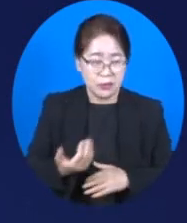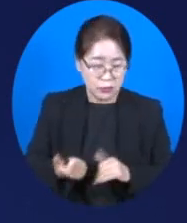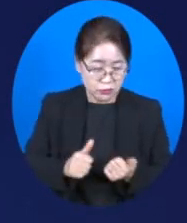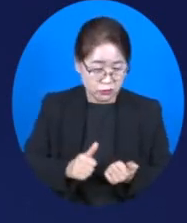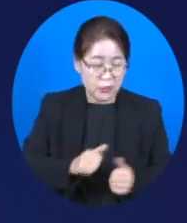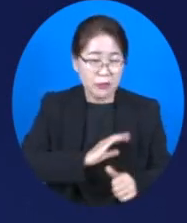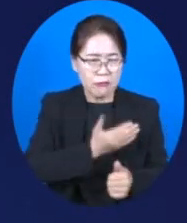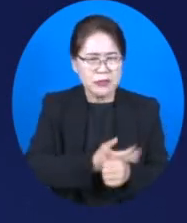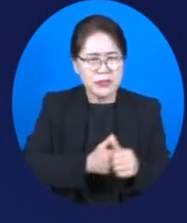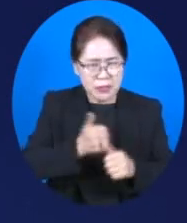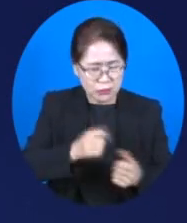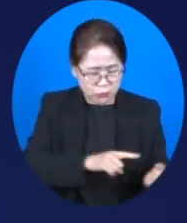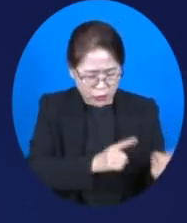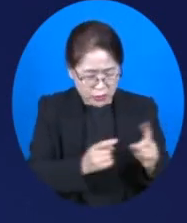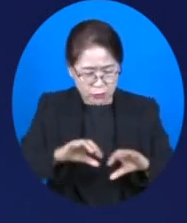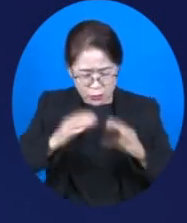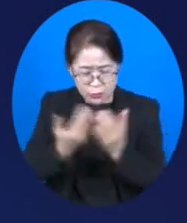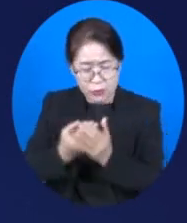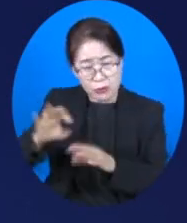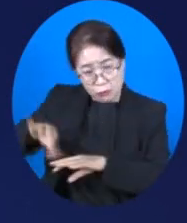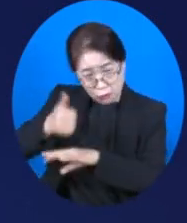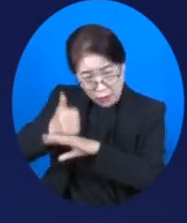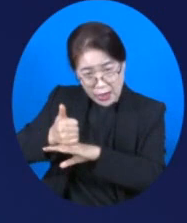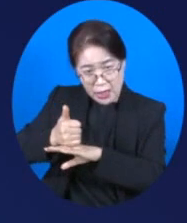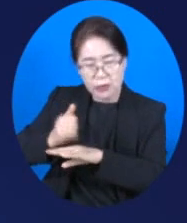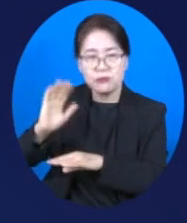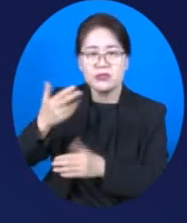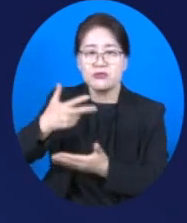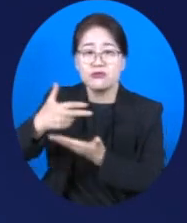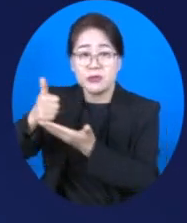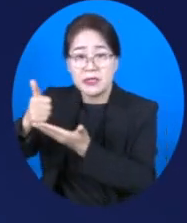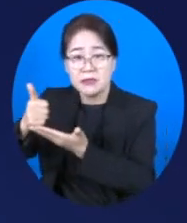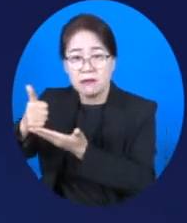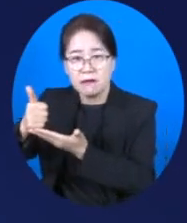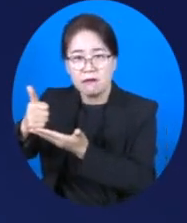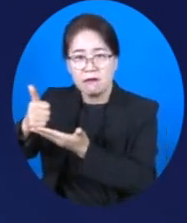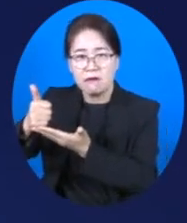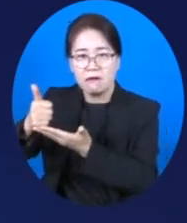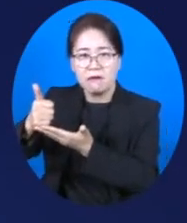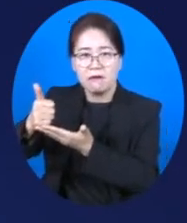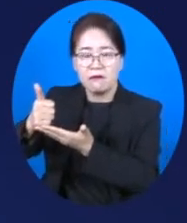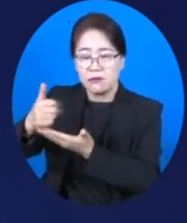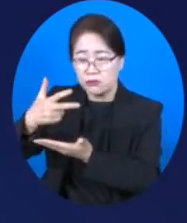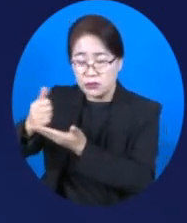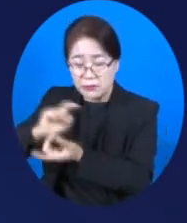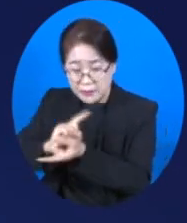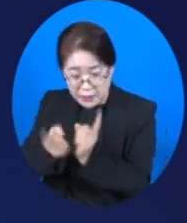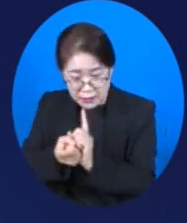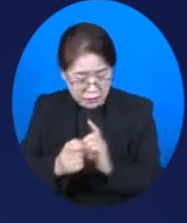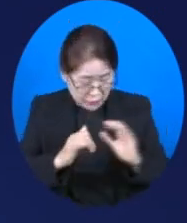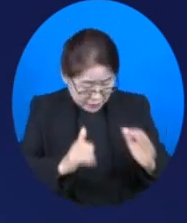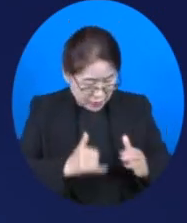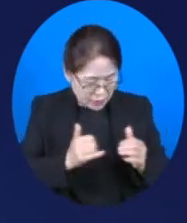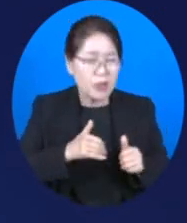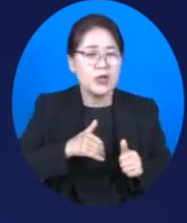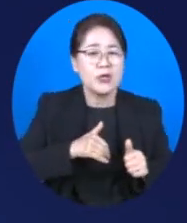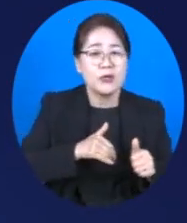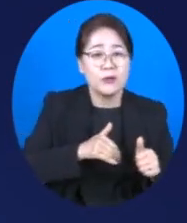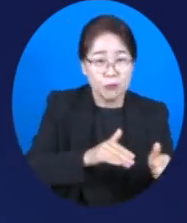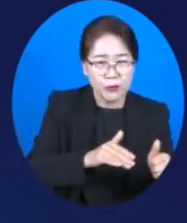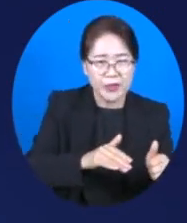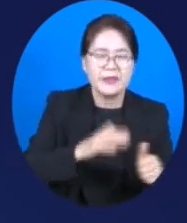권세를 이기시고 부활하신 만왕의 왕이신 주님께서 당신을 대신하여 이 세상 가운데로 보냄을